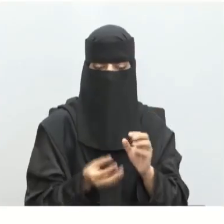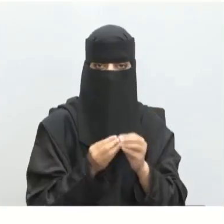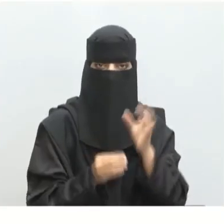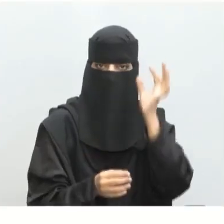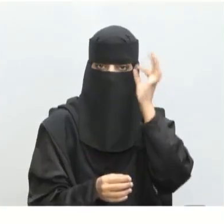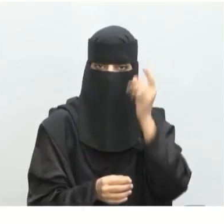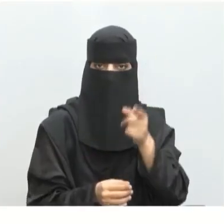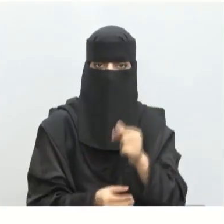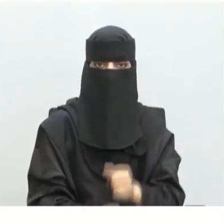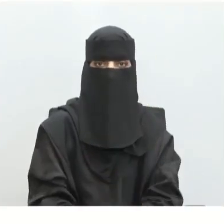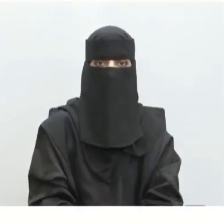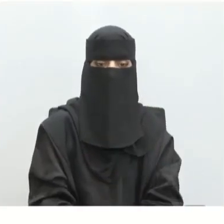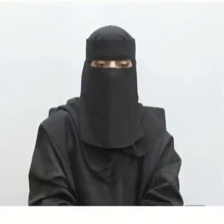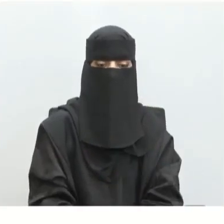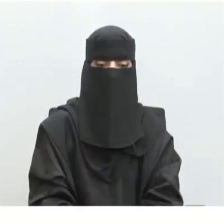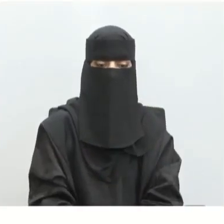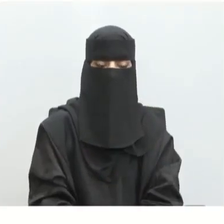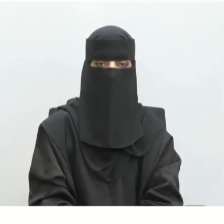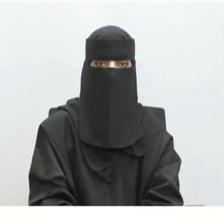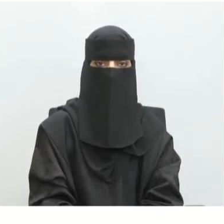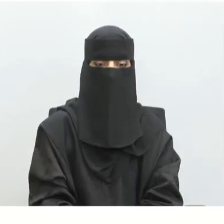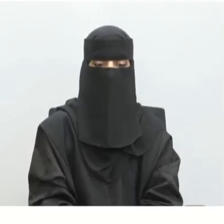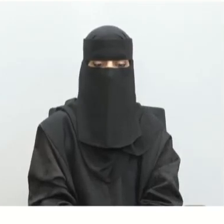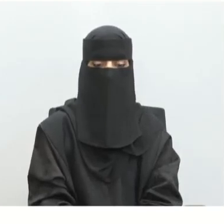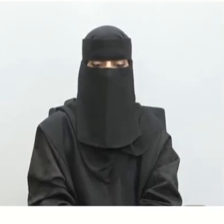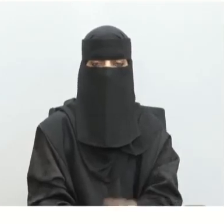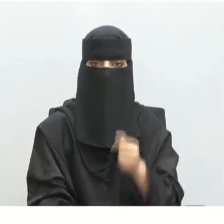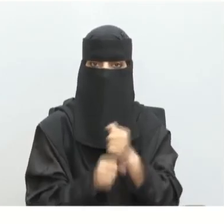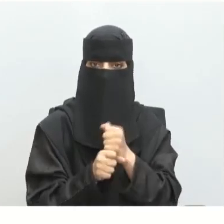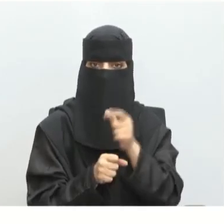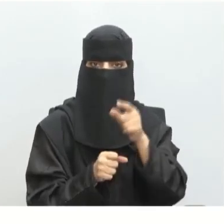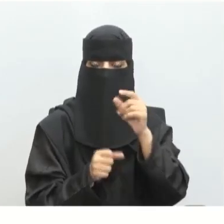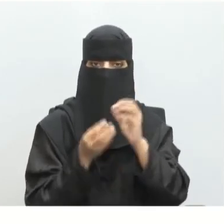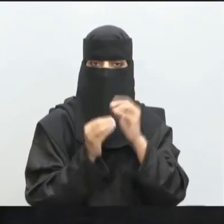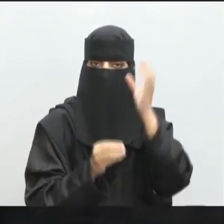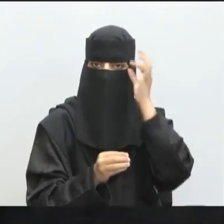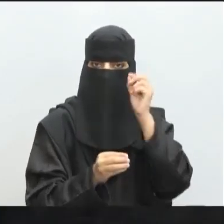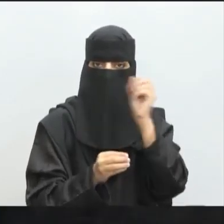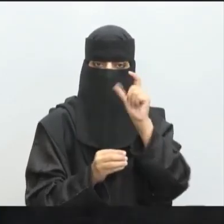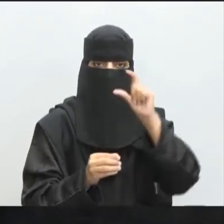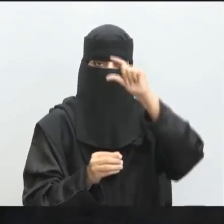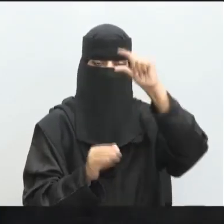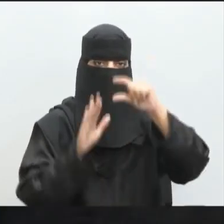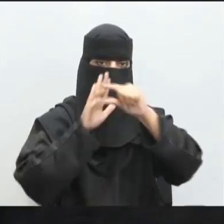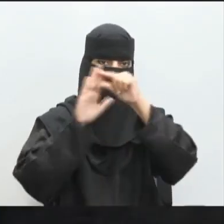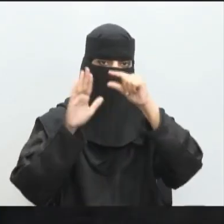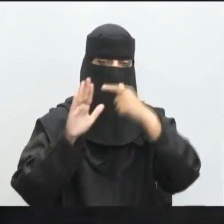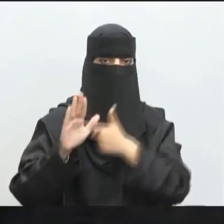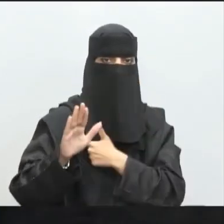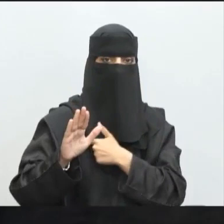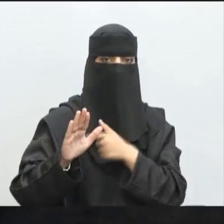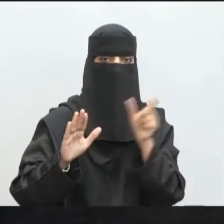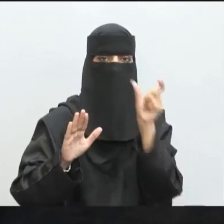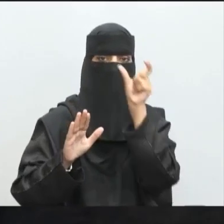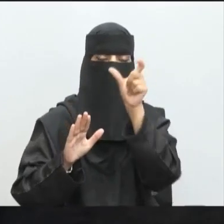اللون رائعين اللون الاسود يستخدم لكتابه اسم الخريطه بينما